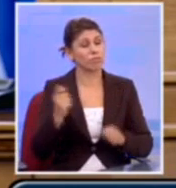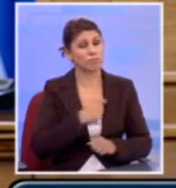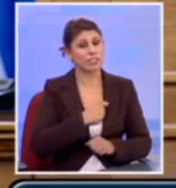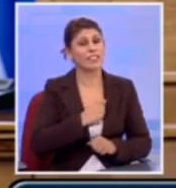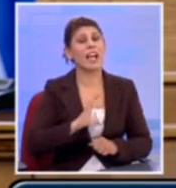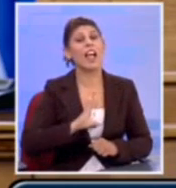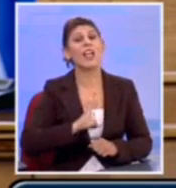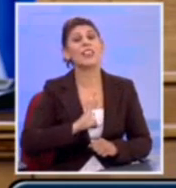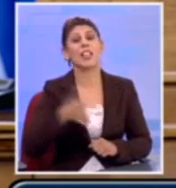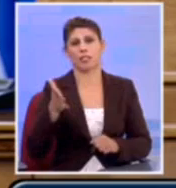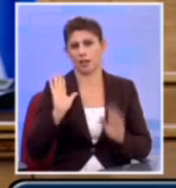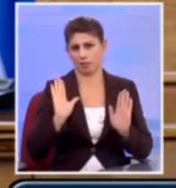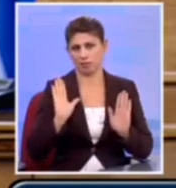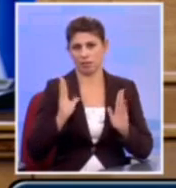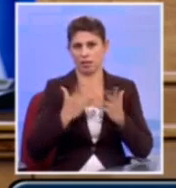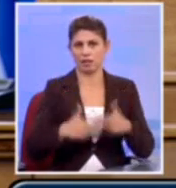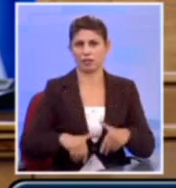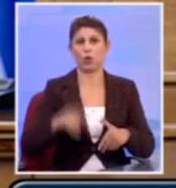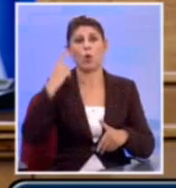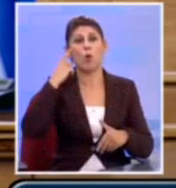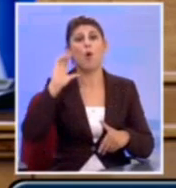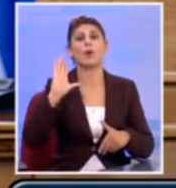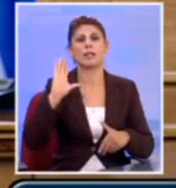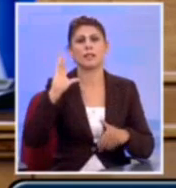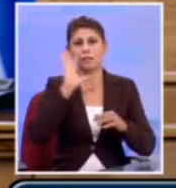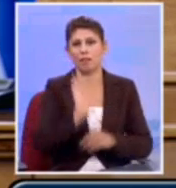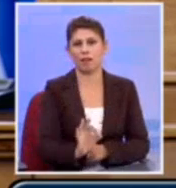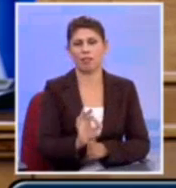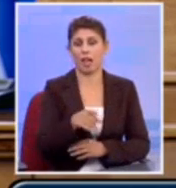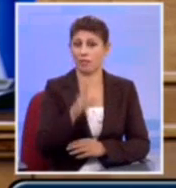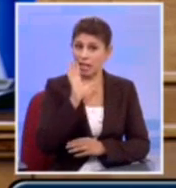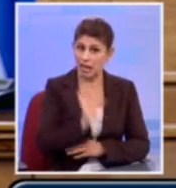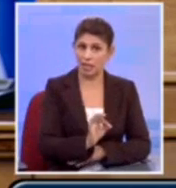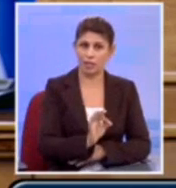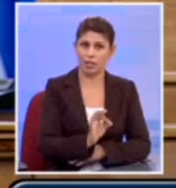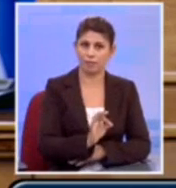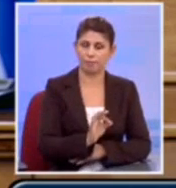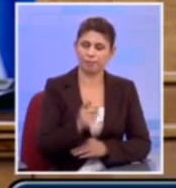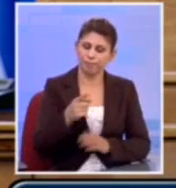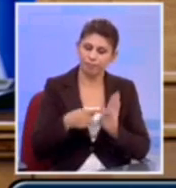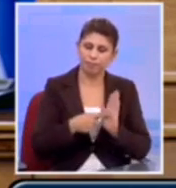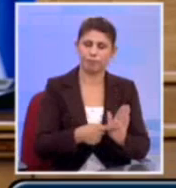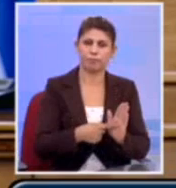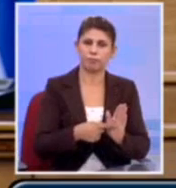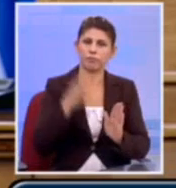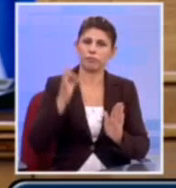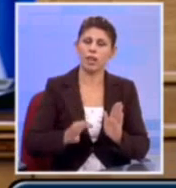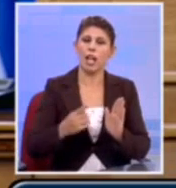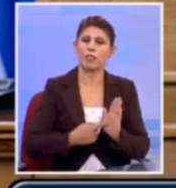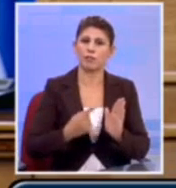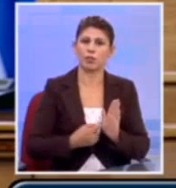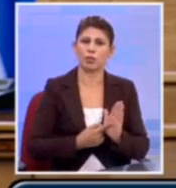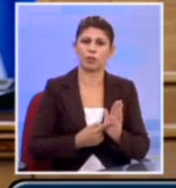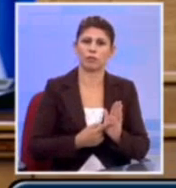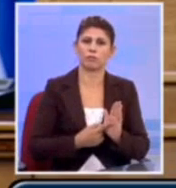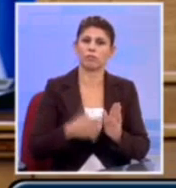δεν θέλει να λειτουργεί ερήμην της αλήθειας. Μιας αλήθειας που προσδιορίζει κάθε φορά και το